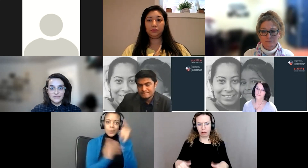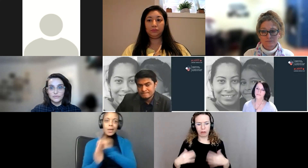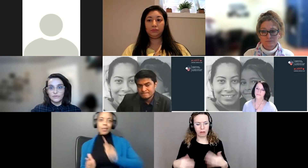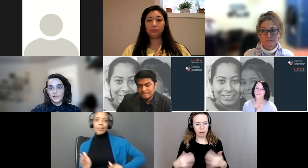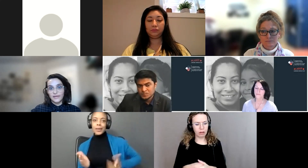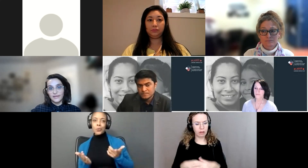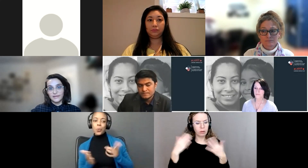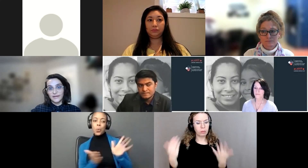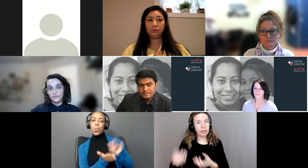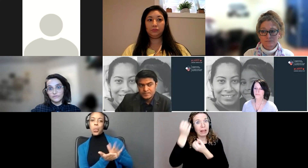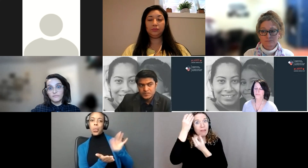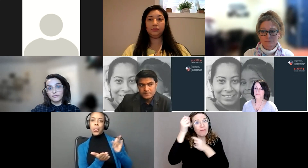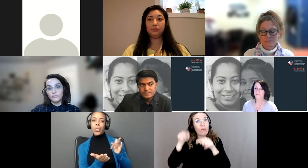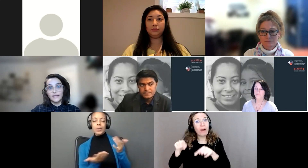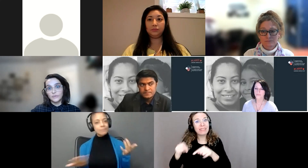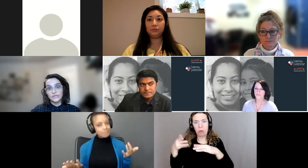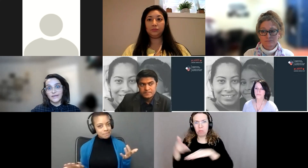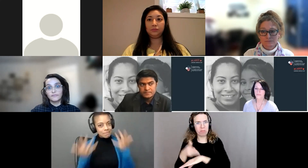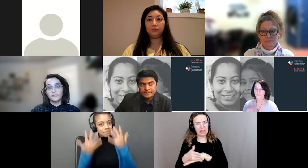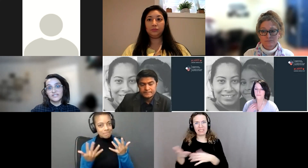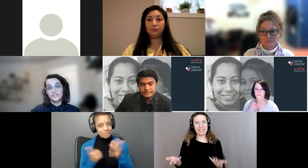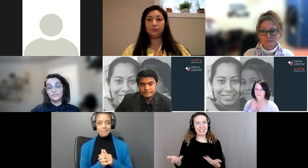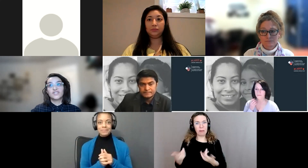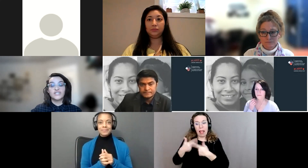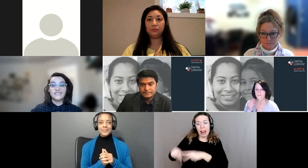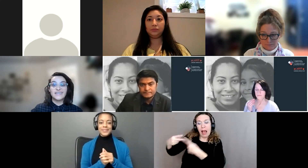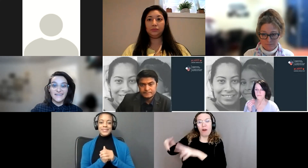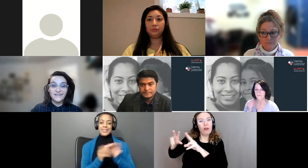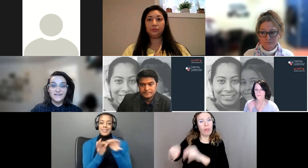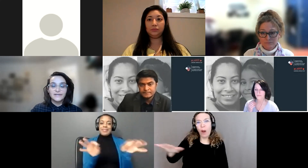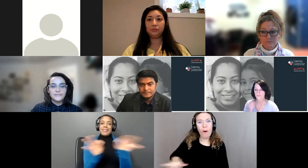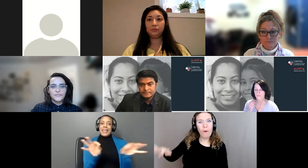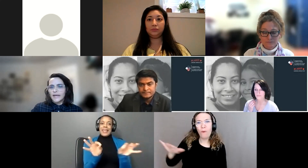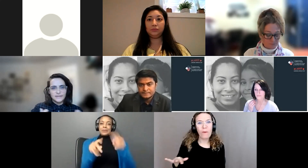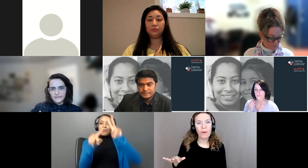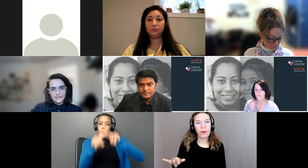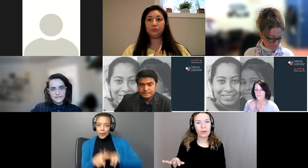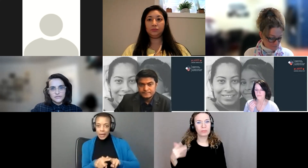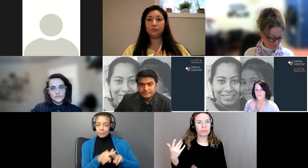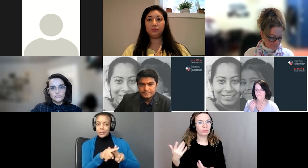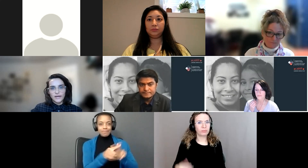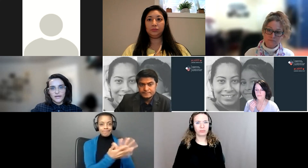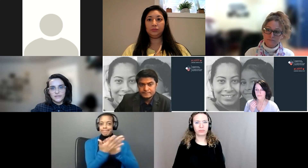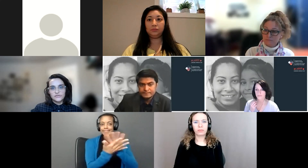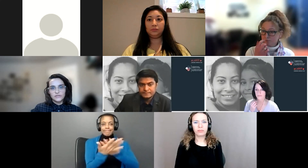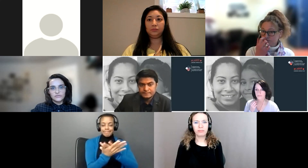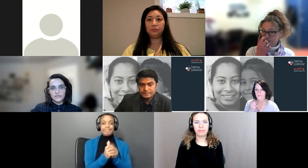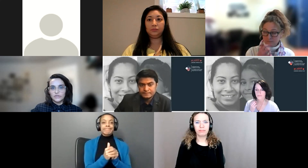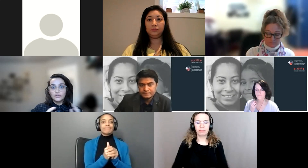information n'est pas accessible dans leur langue ou leur langue confortable. Donc,